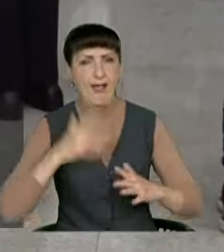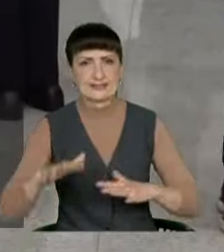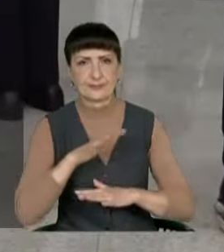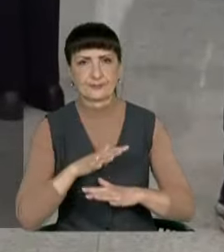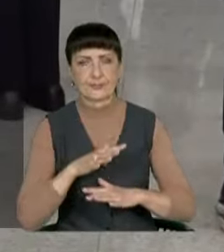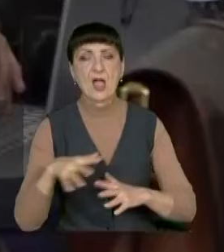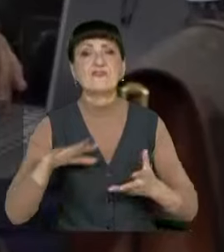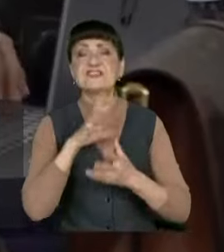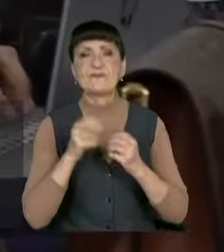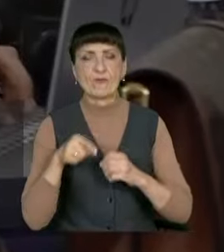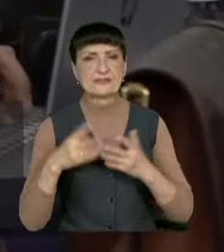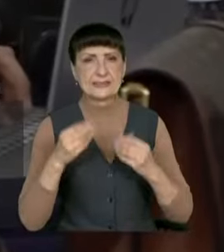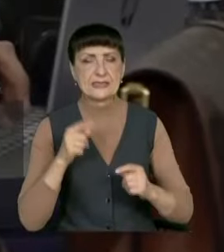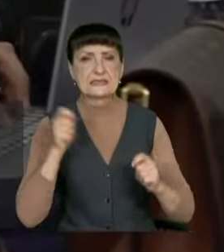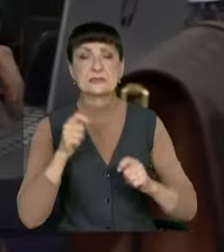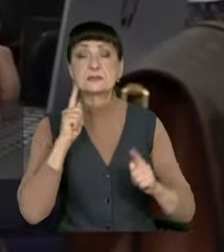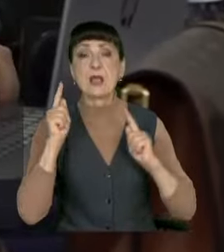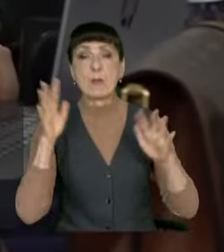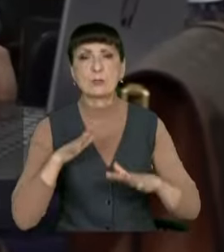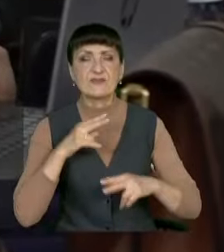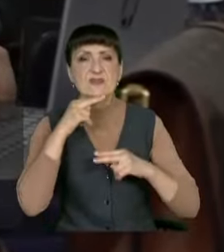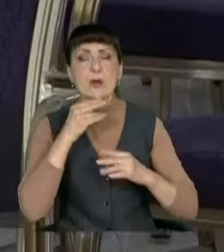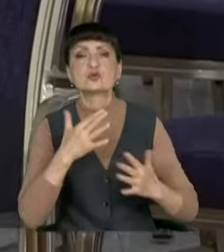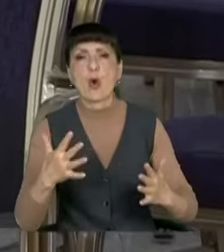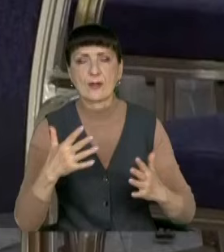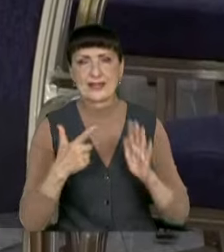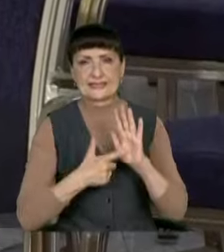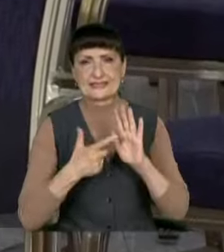Отмечу, всего в эти дни к саммиту ШОС было приковано внимание порядка